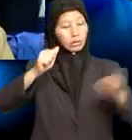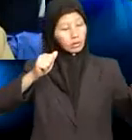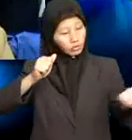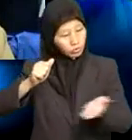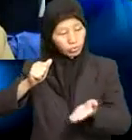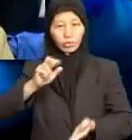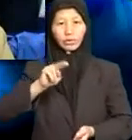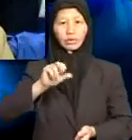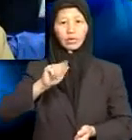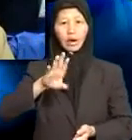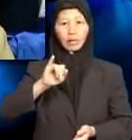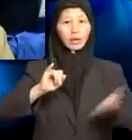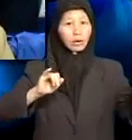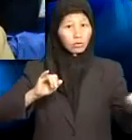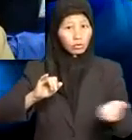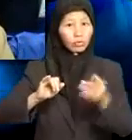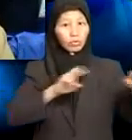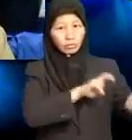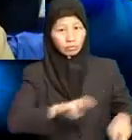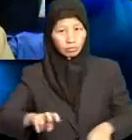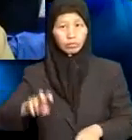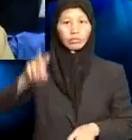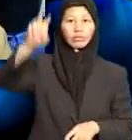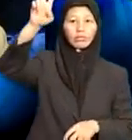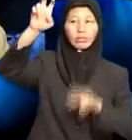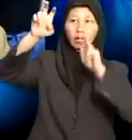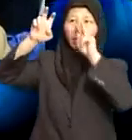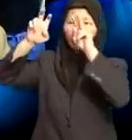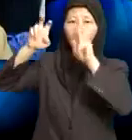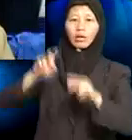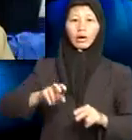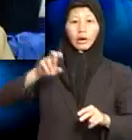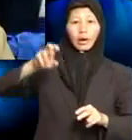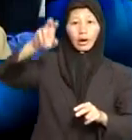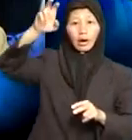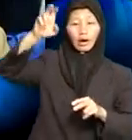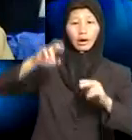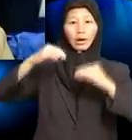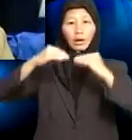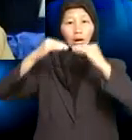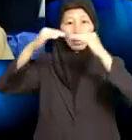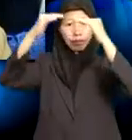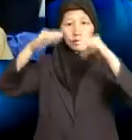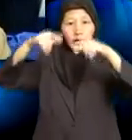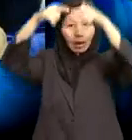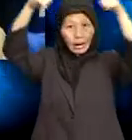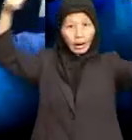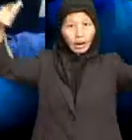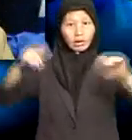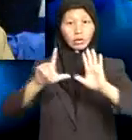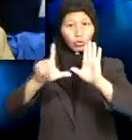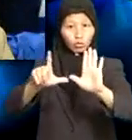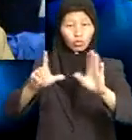taala. Dalam peristiwa Mi'raj, Rasulullah naik ke lapisan langit yang ketujuh bertemu dengan Allah Subhanahu wa